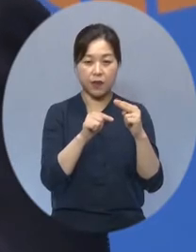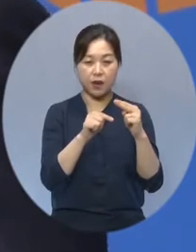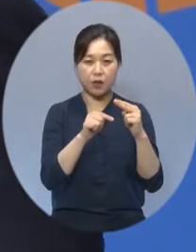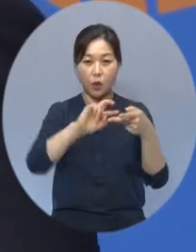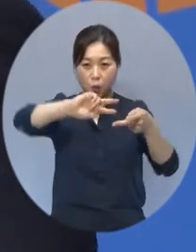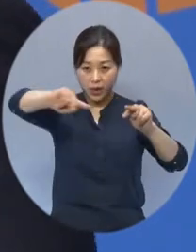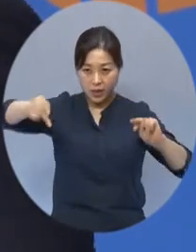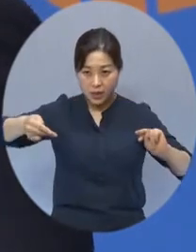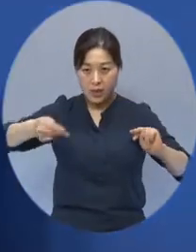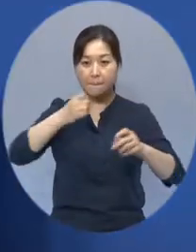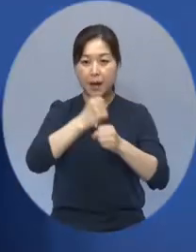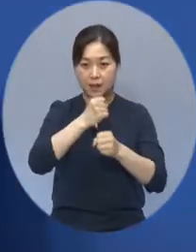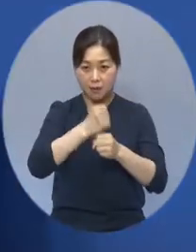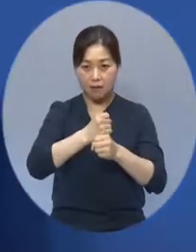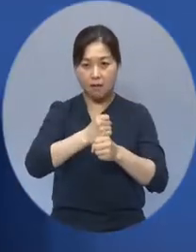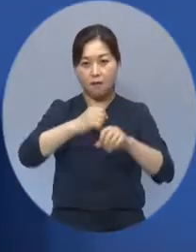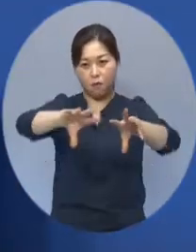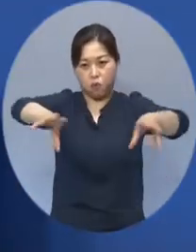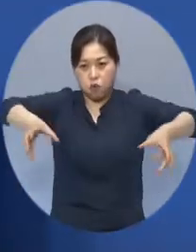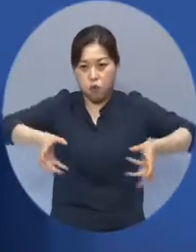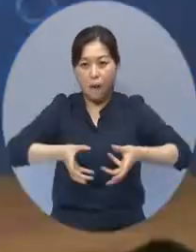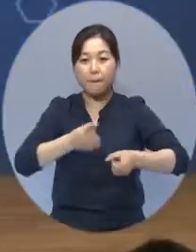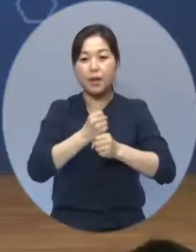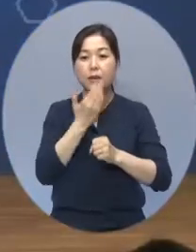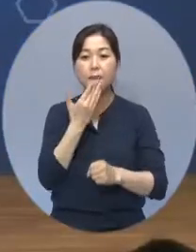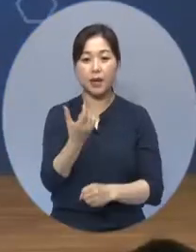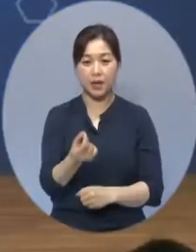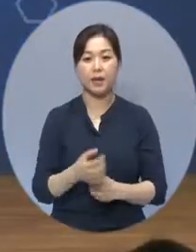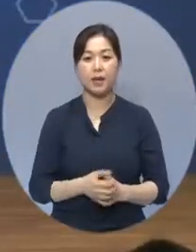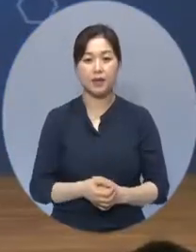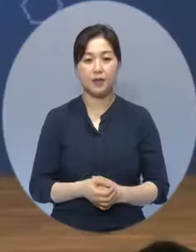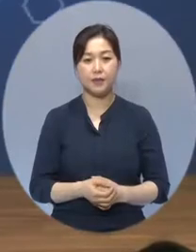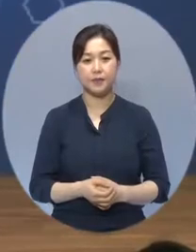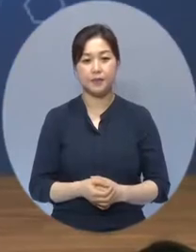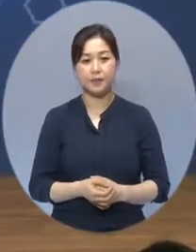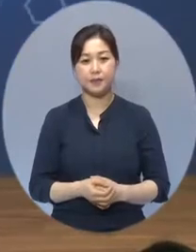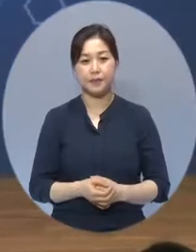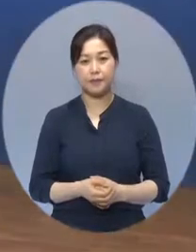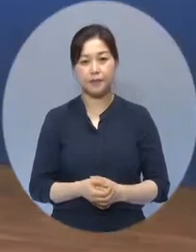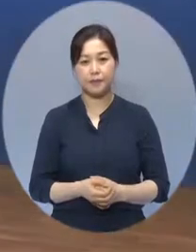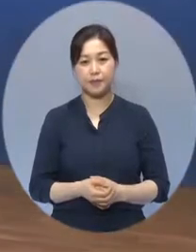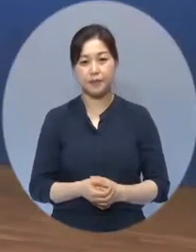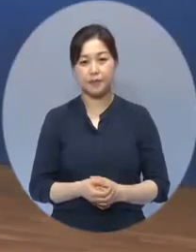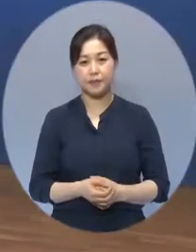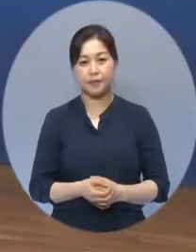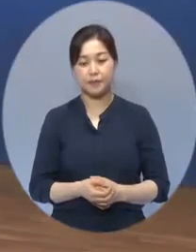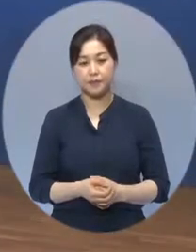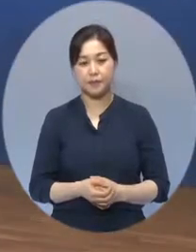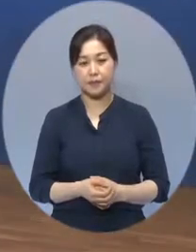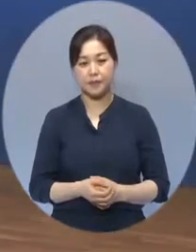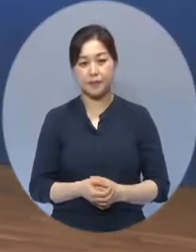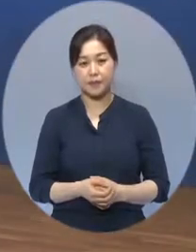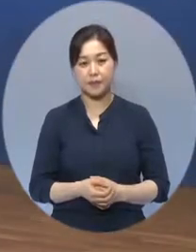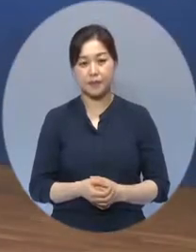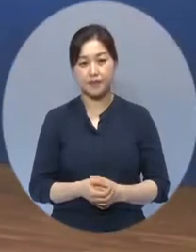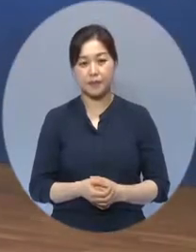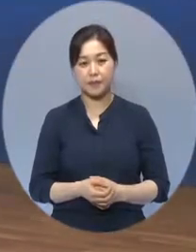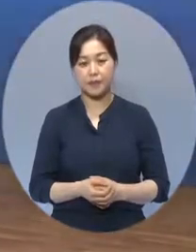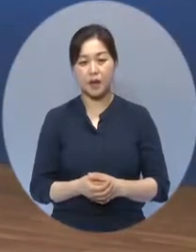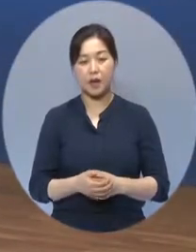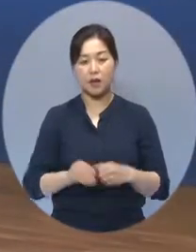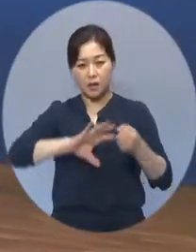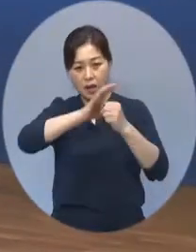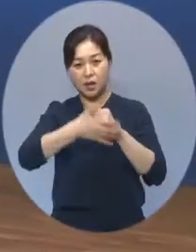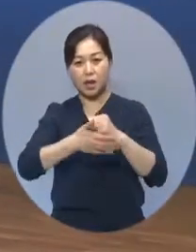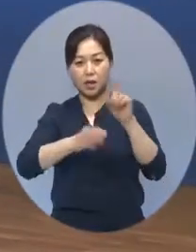용인이 제가 볼 때는 그렇게 갈 수밖에 없을 거예요. 네. 그렇죠. 네. 그렇다고 한다면 뭐 세계